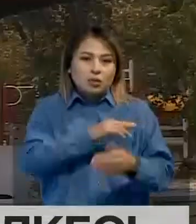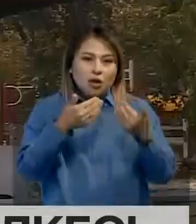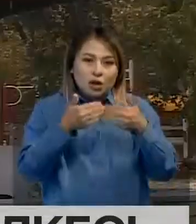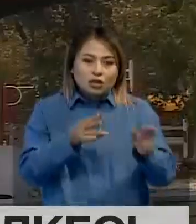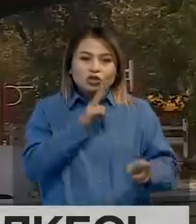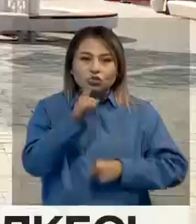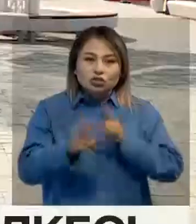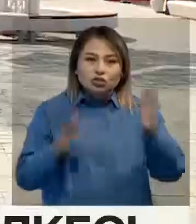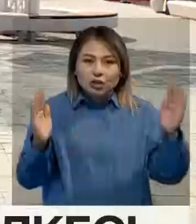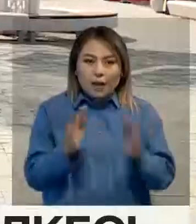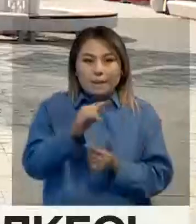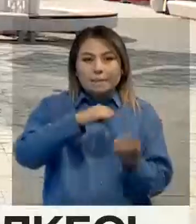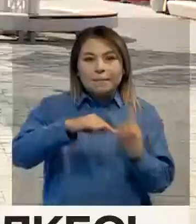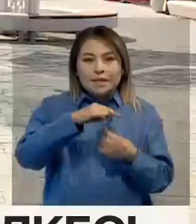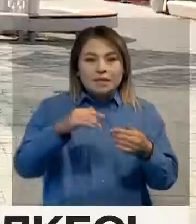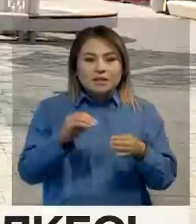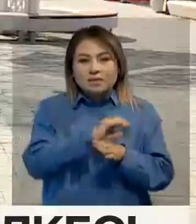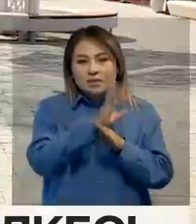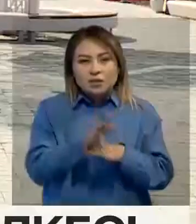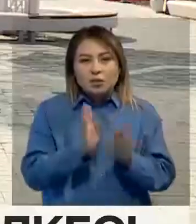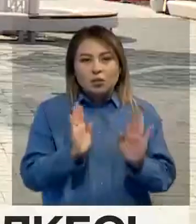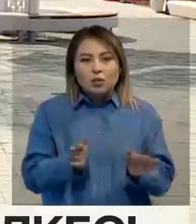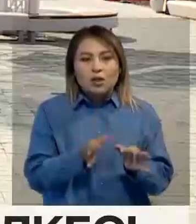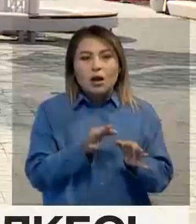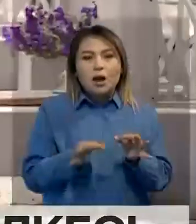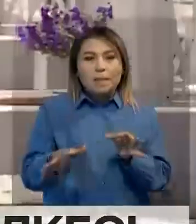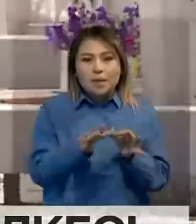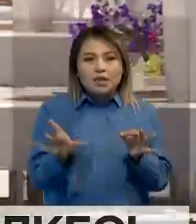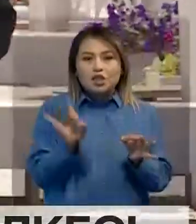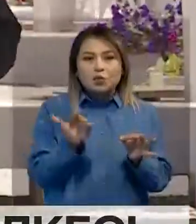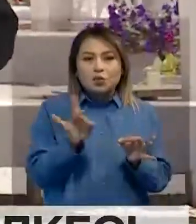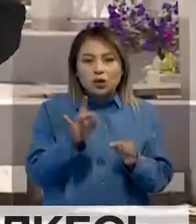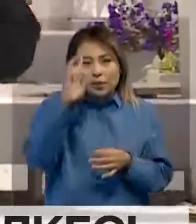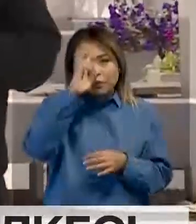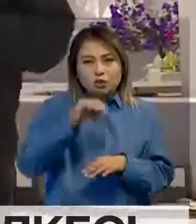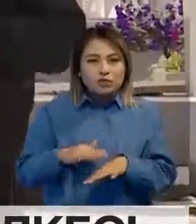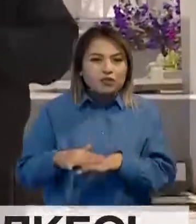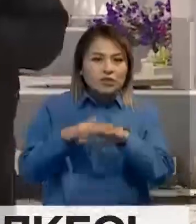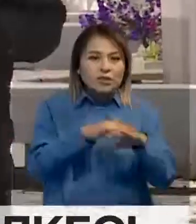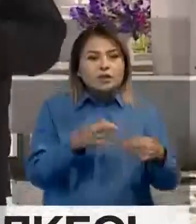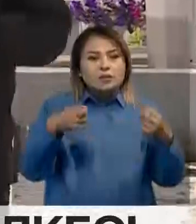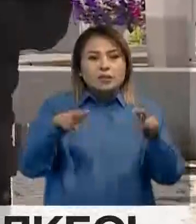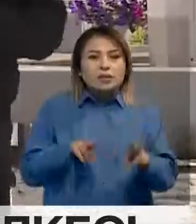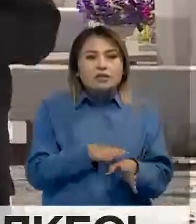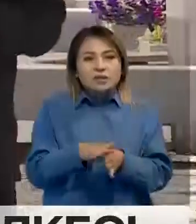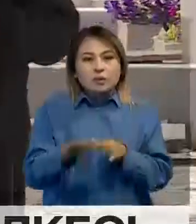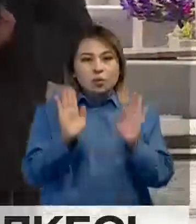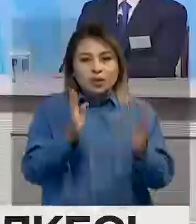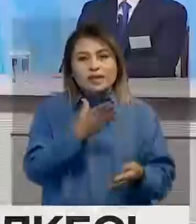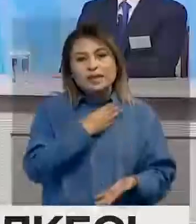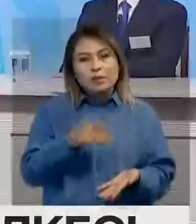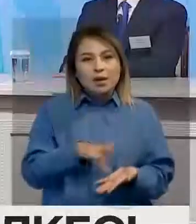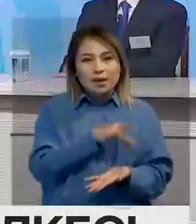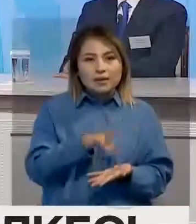шағын және орта бизнестің дамуына жағдай жасайды. Аймақта республикалық бюджеттен тікелей қаржыландыру жүйесі жүзеге асады. Семей